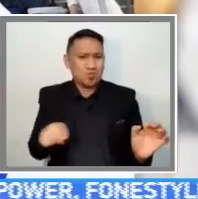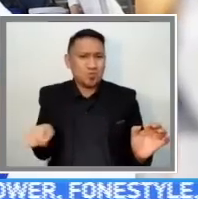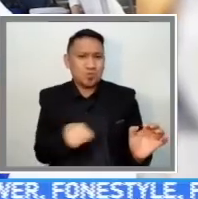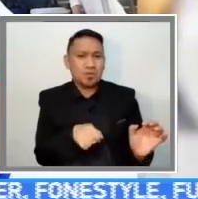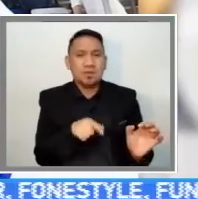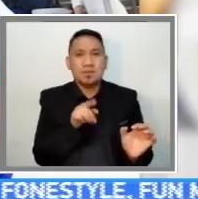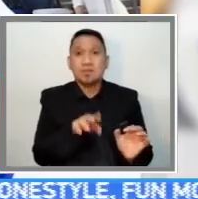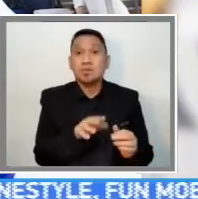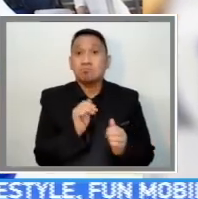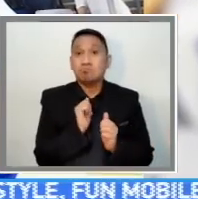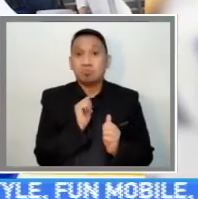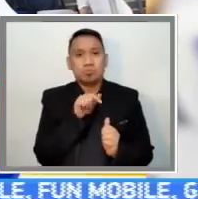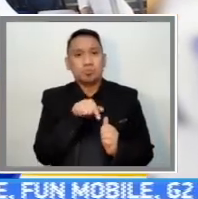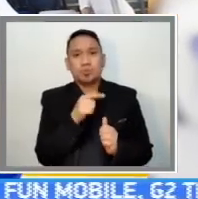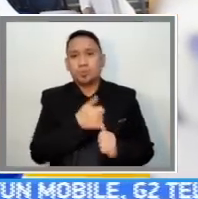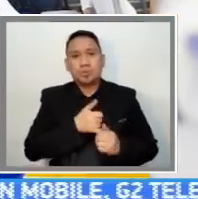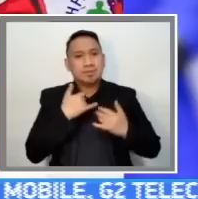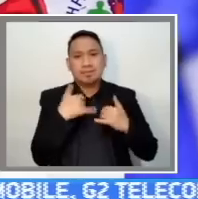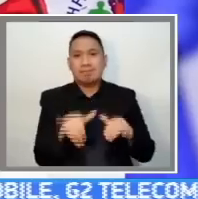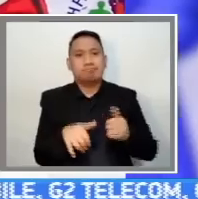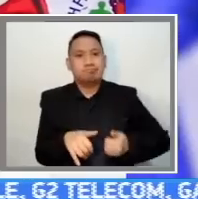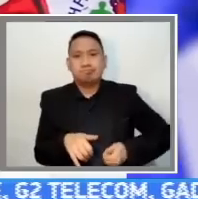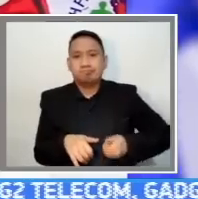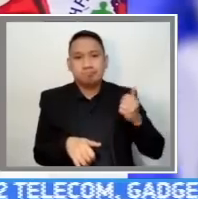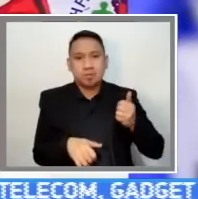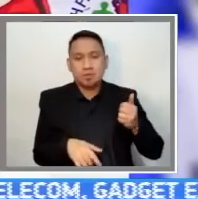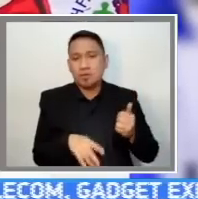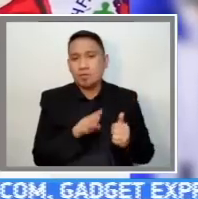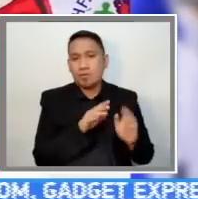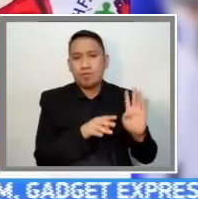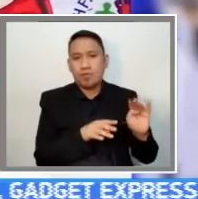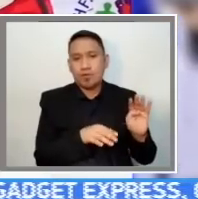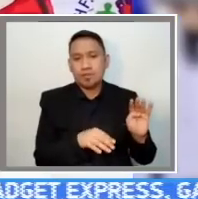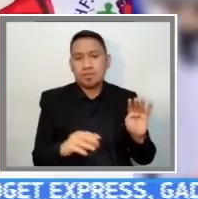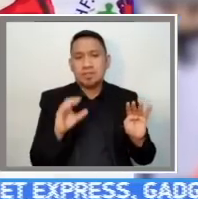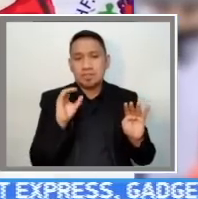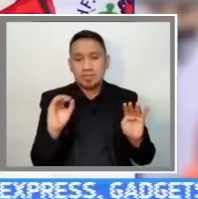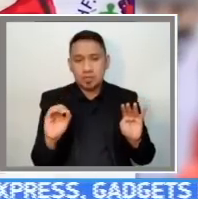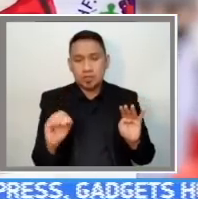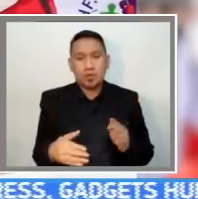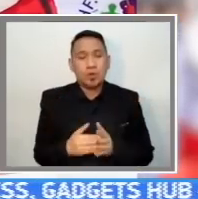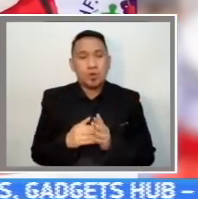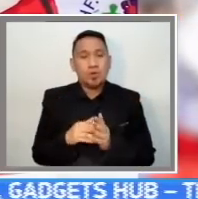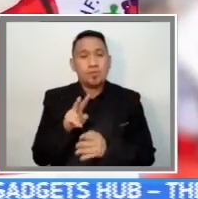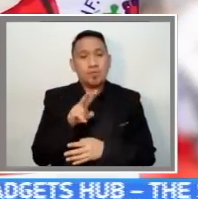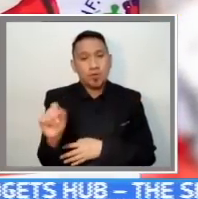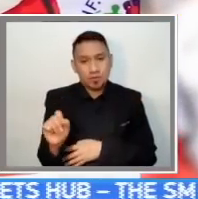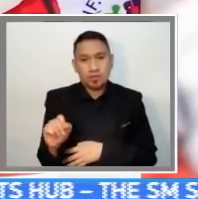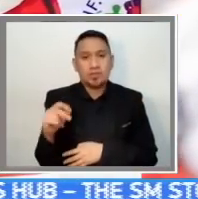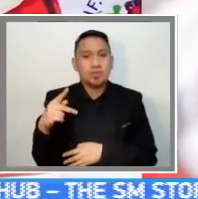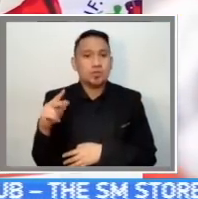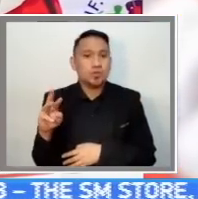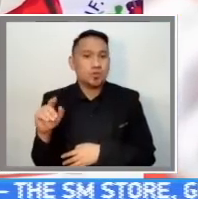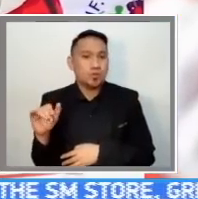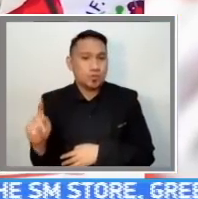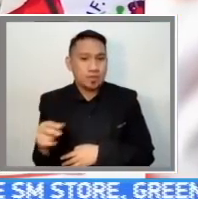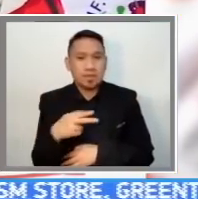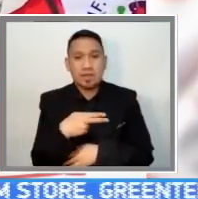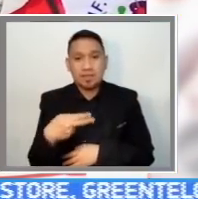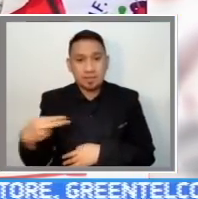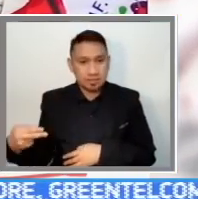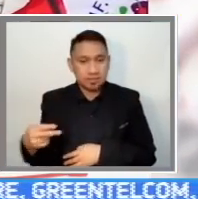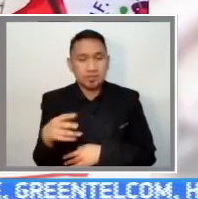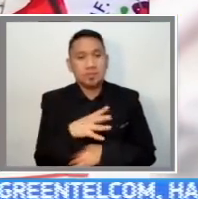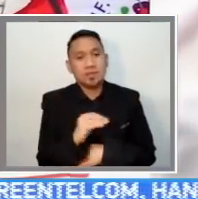pa rin sila sa torneo. 14-0 sila laban sa Kuwait at Indonesia at 7-6 naman ang score sa overtime win